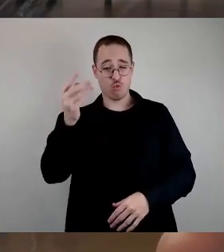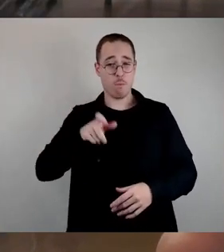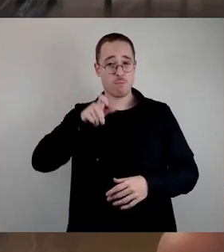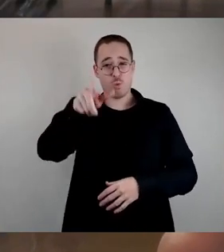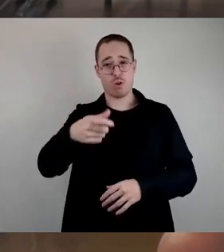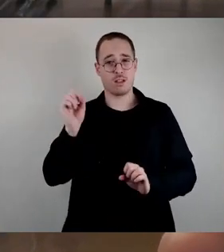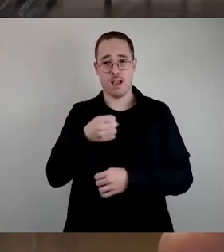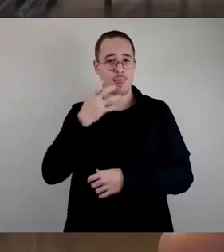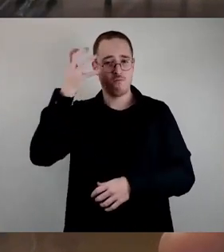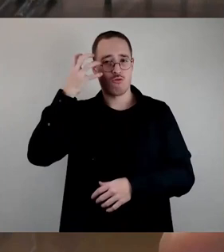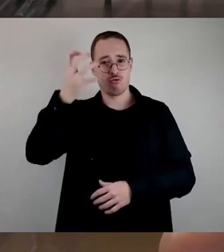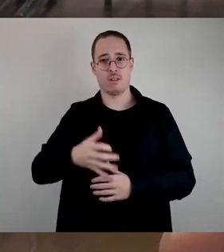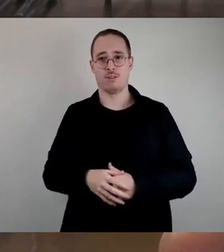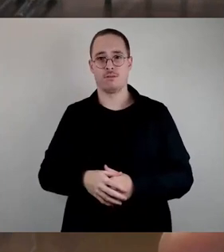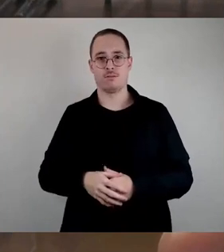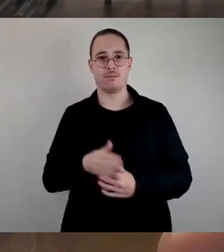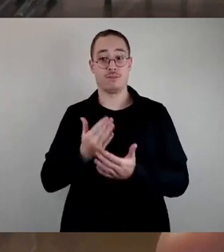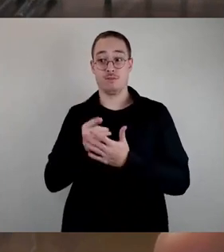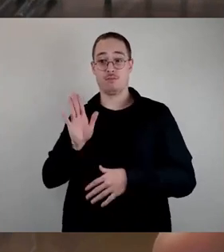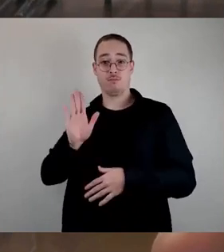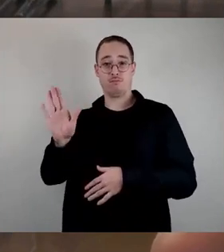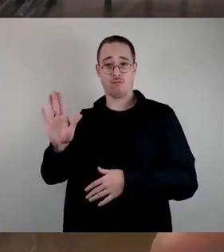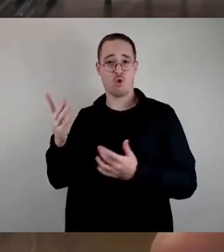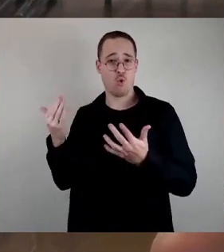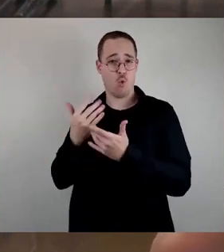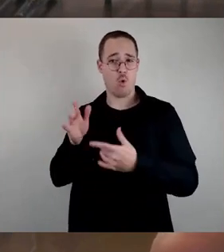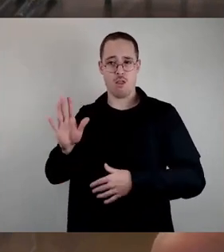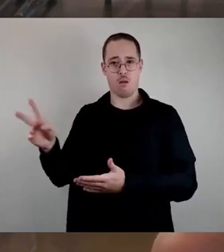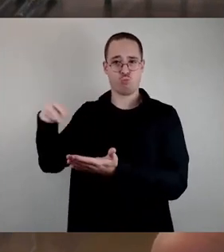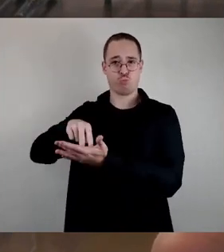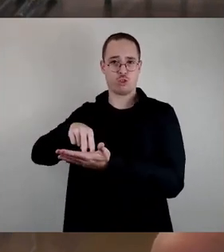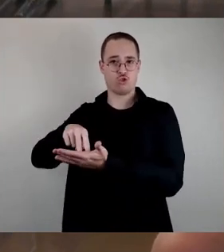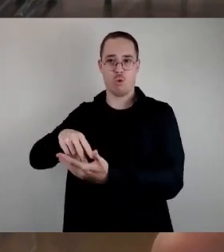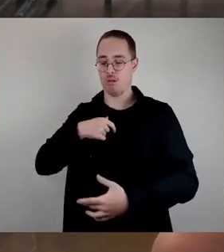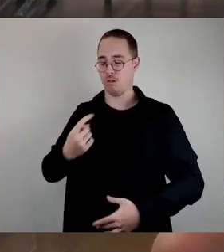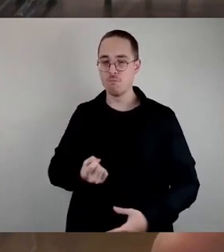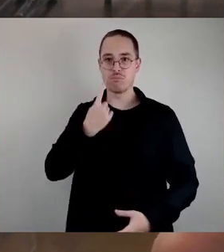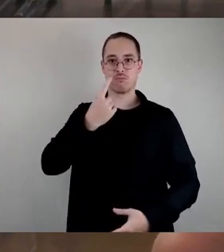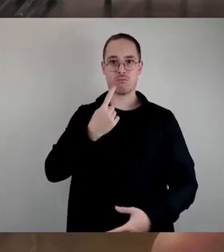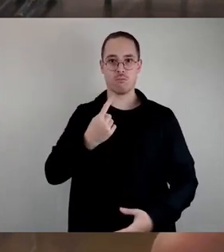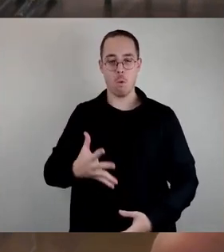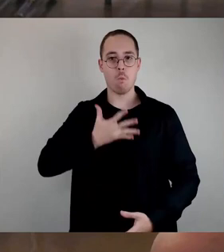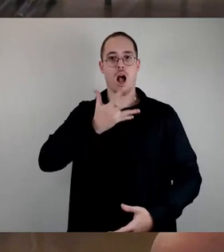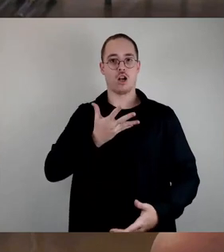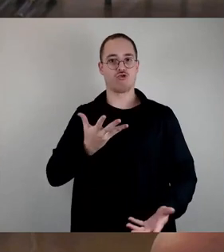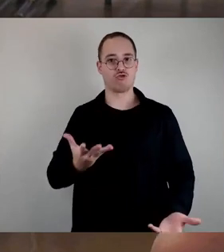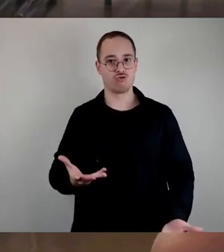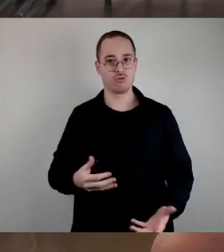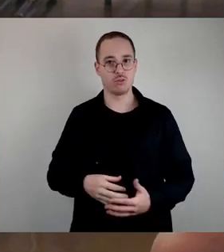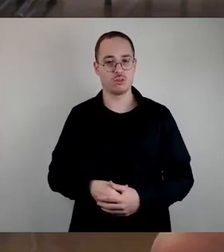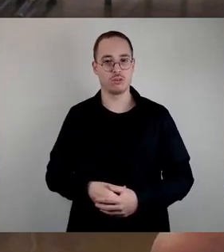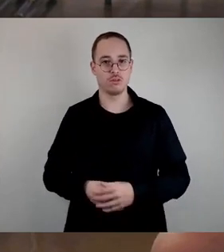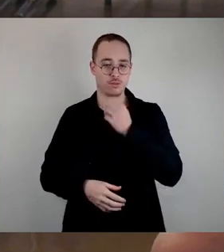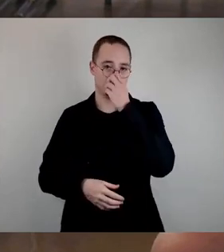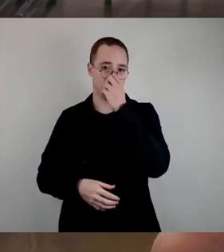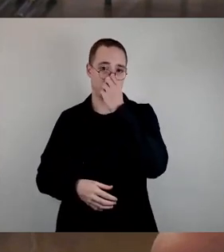jetzt, also hat mich jetzt ganz stark überrascht, sage ich jetzt mal freundlich. Es gibt vom BUND bezogen aufs